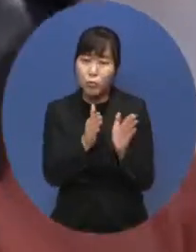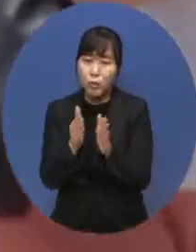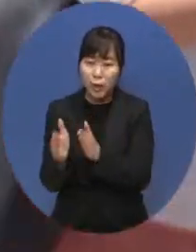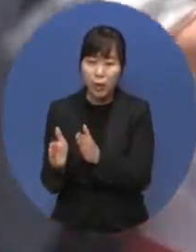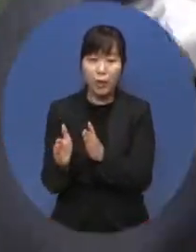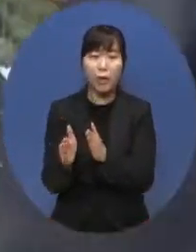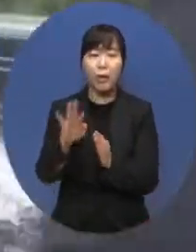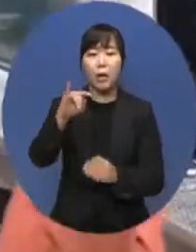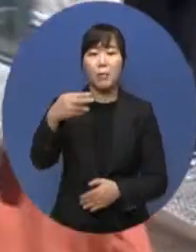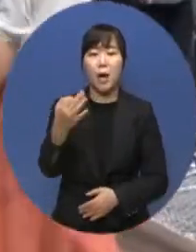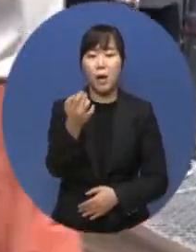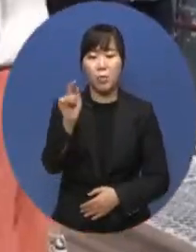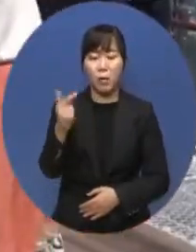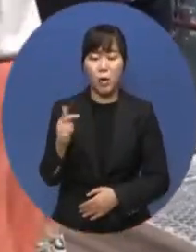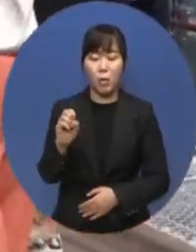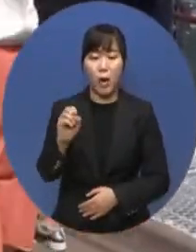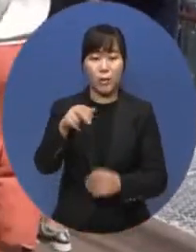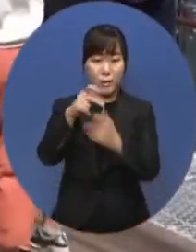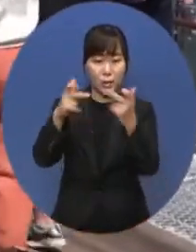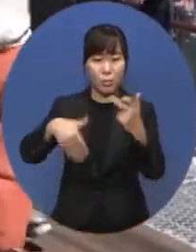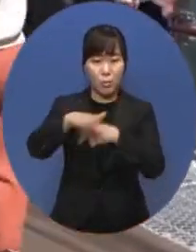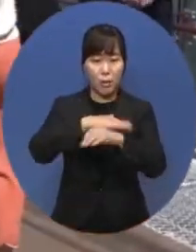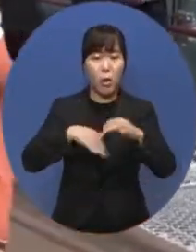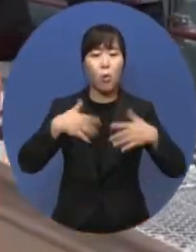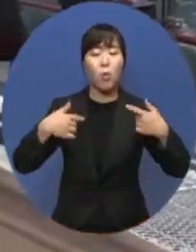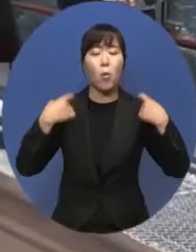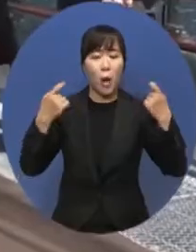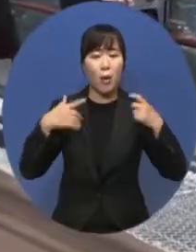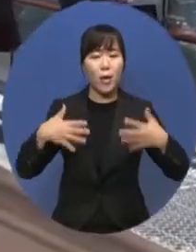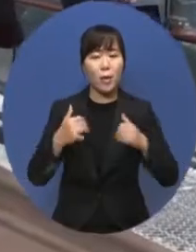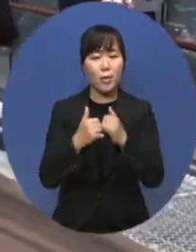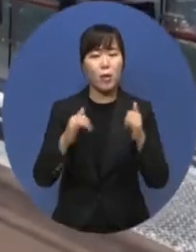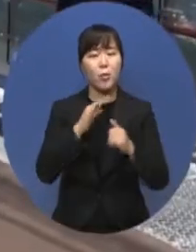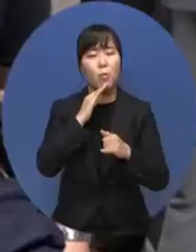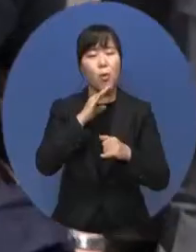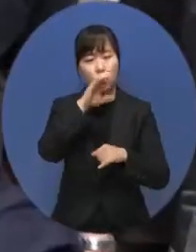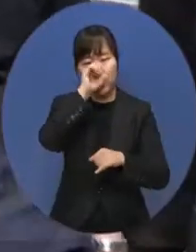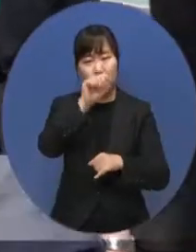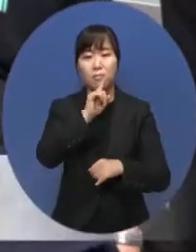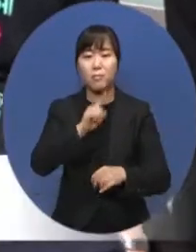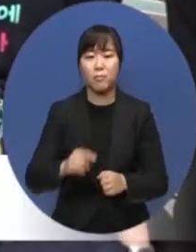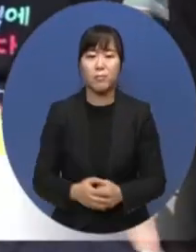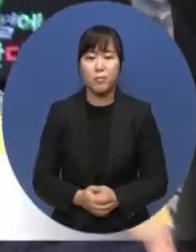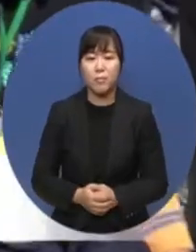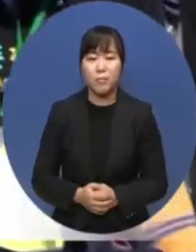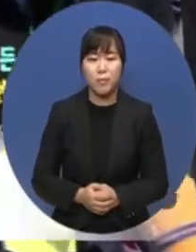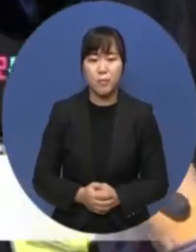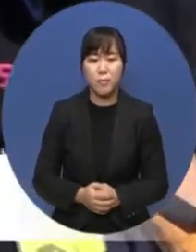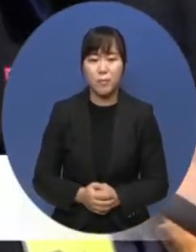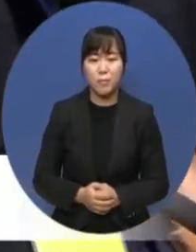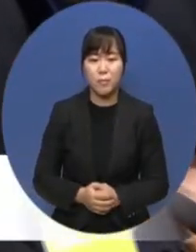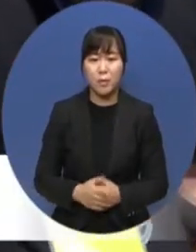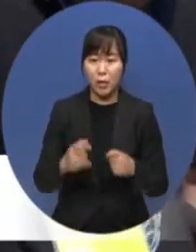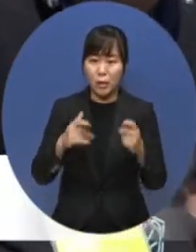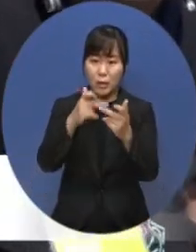갖추어진 바랑산 1호는 관광 약자에게 안성맞춤이라고 말했습니다. 이런 높은 곳에